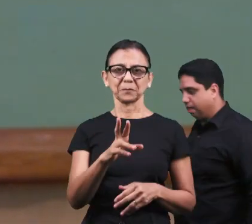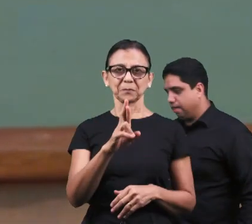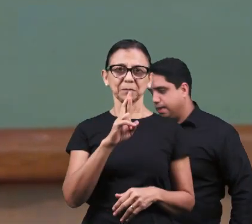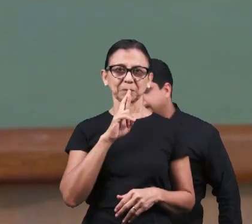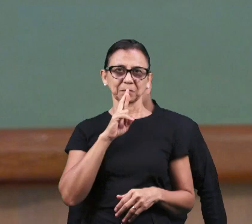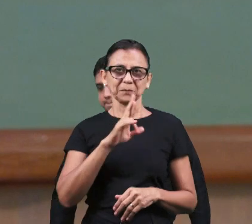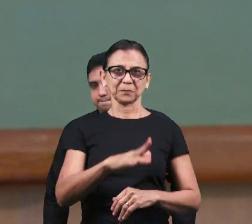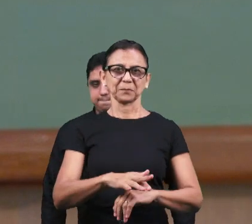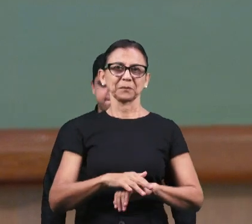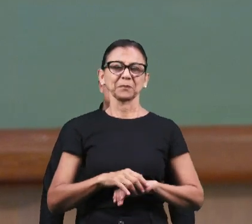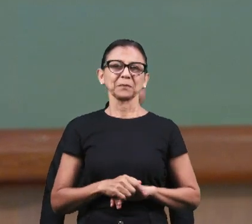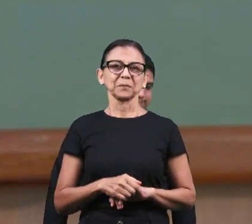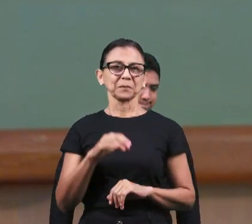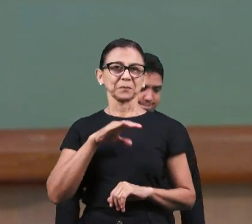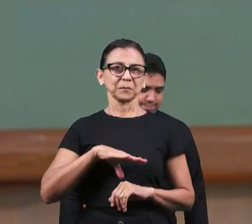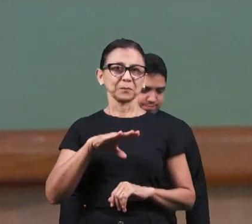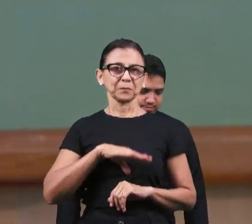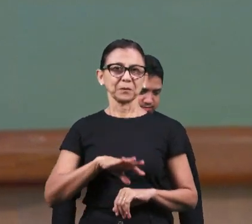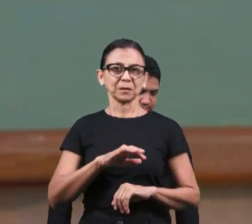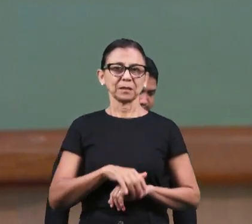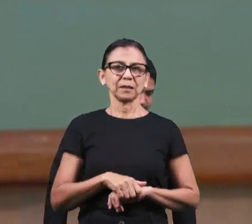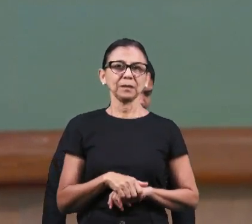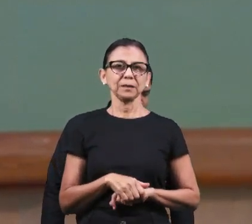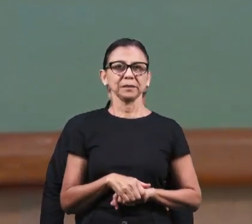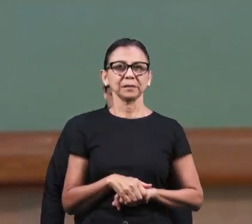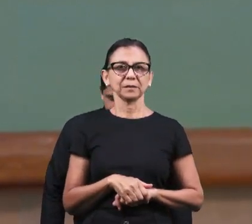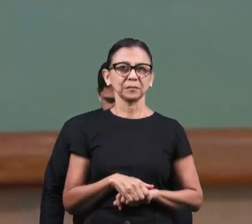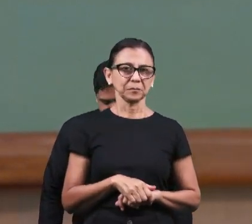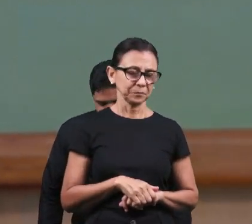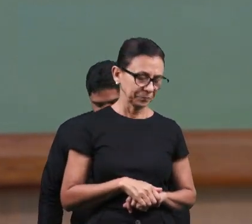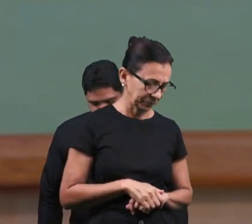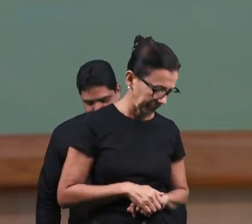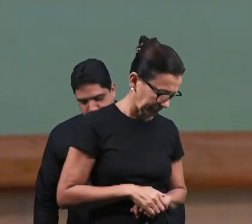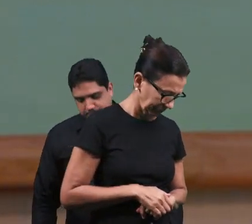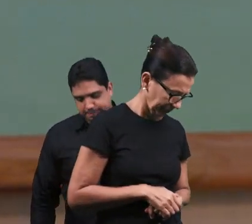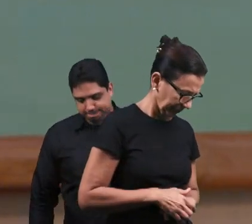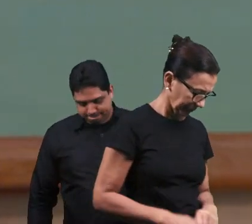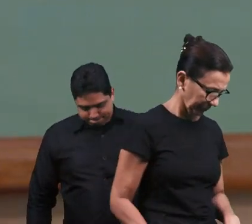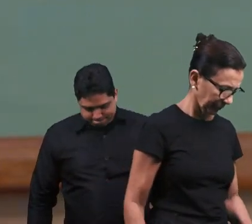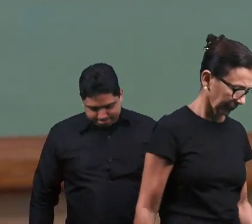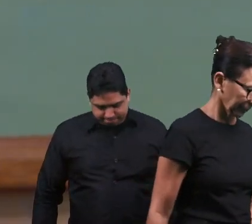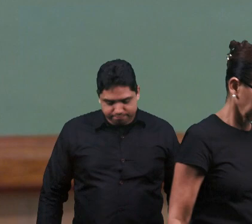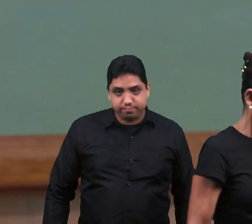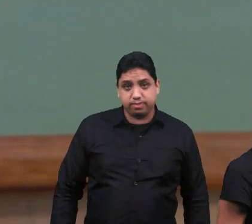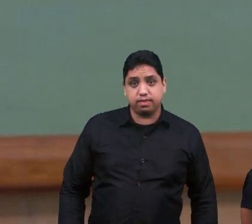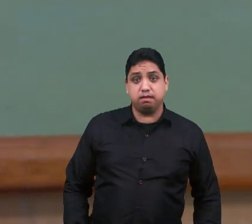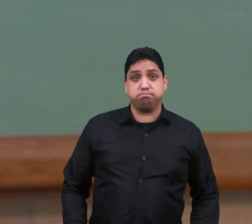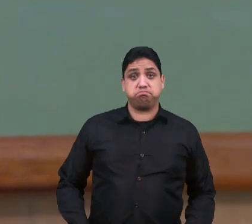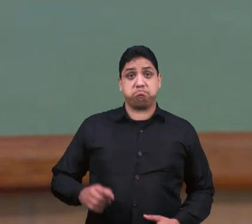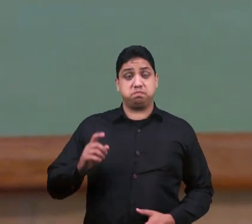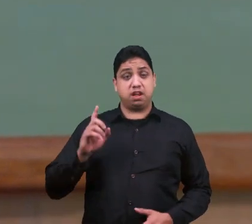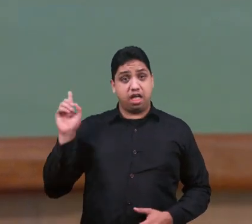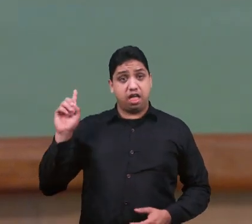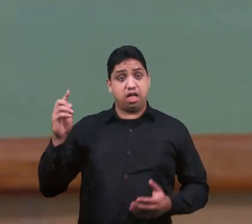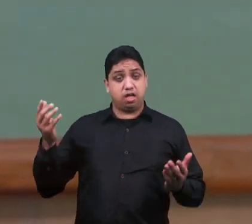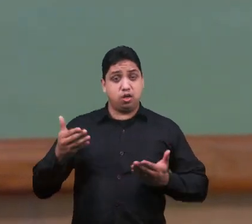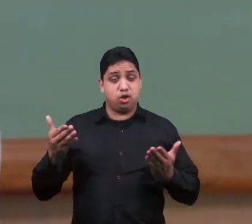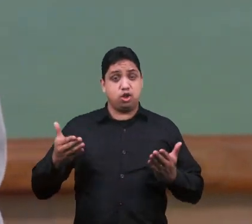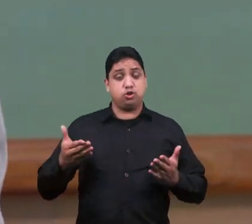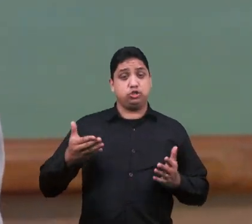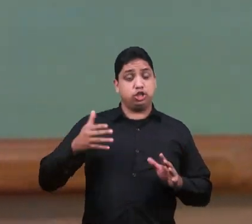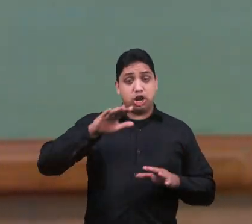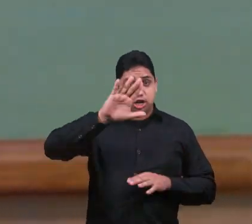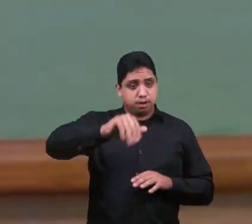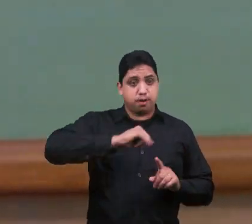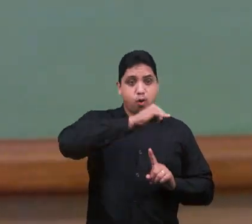la réponse qui a été donnée au Portugal. Il est donc de nationalité portugaise. Récemment, il a été